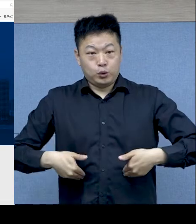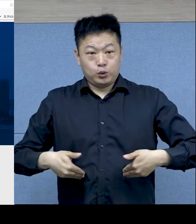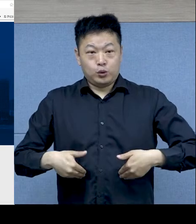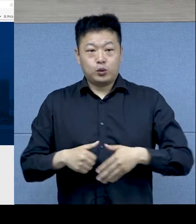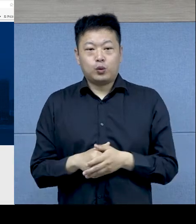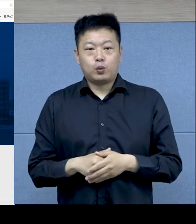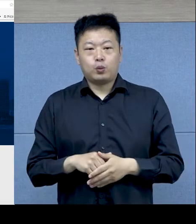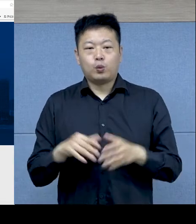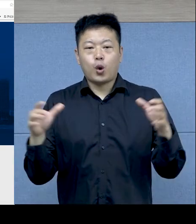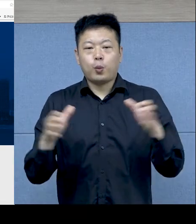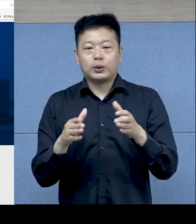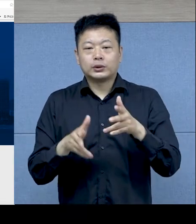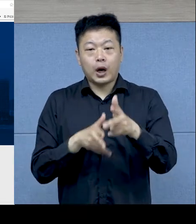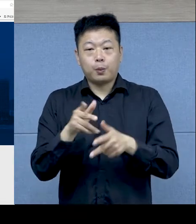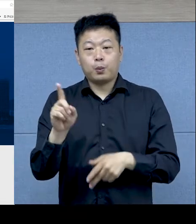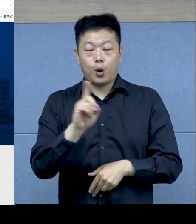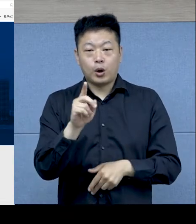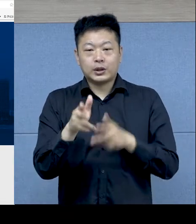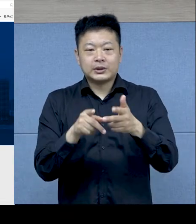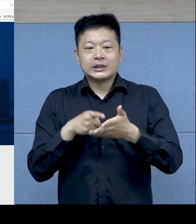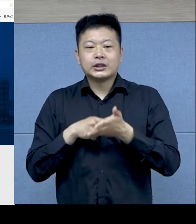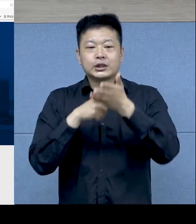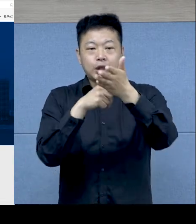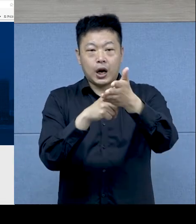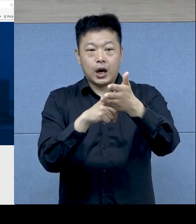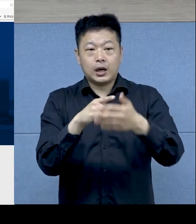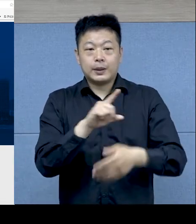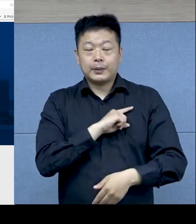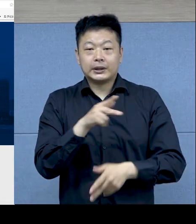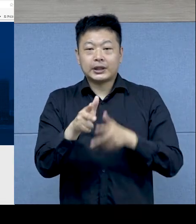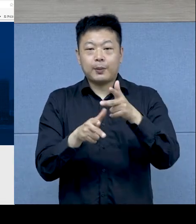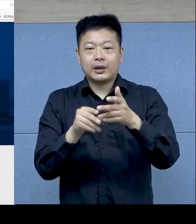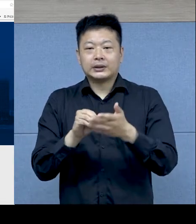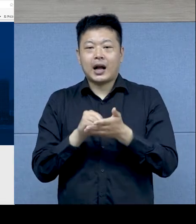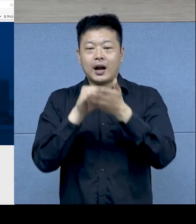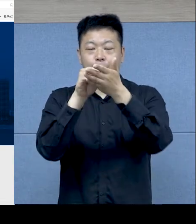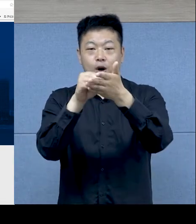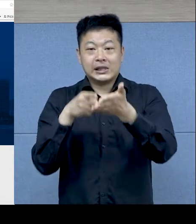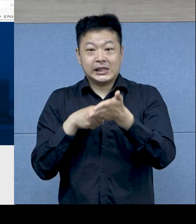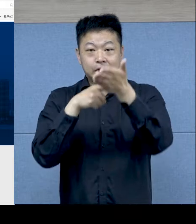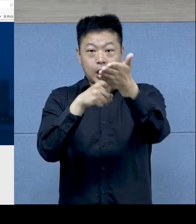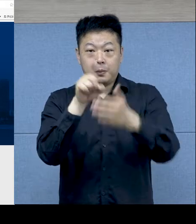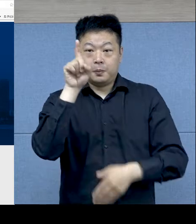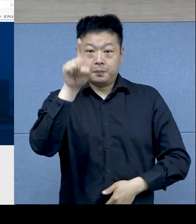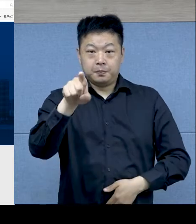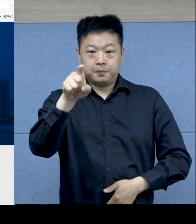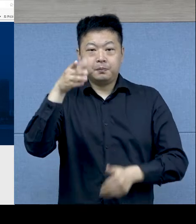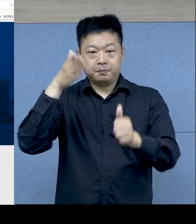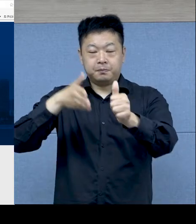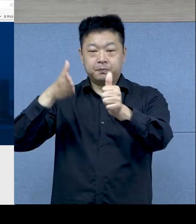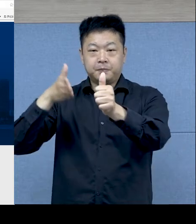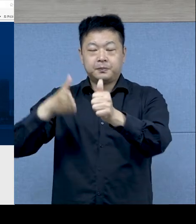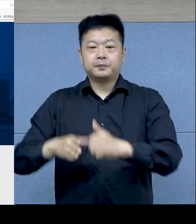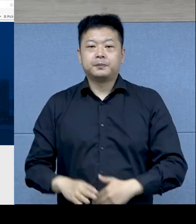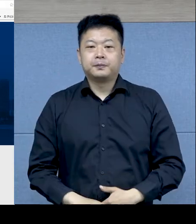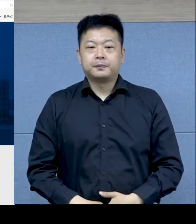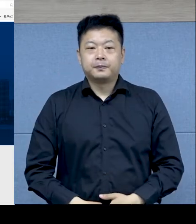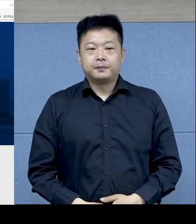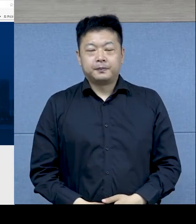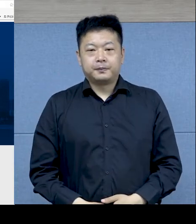등록해야 돼요. 저희 모임 사업을. 그래서 사업 참여 신청을 먼저 클릭해 보도록 하겠습니다.